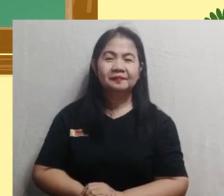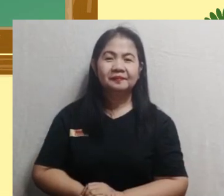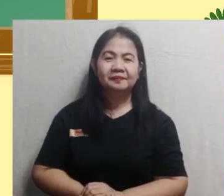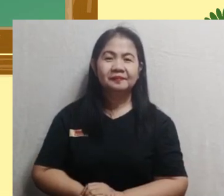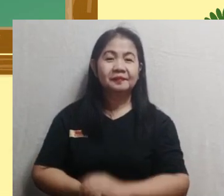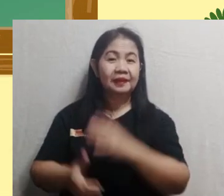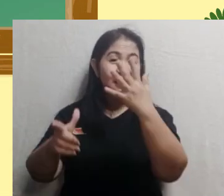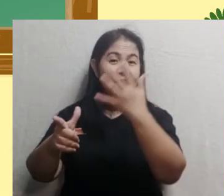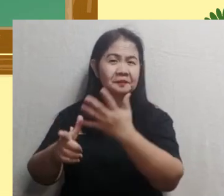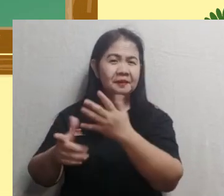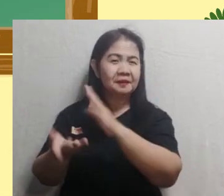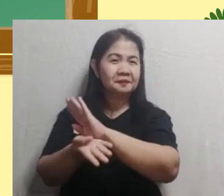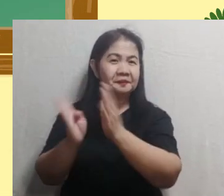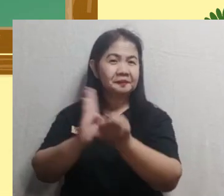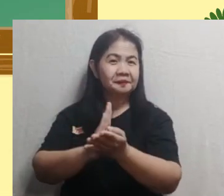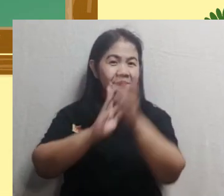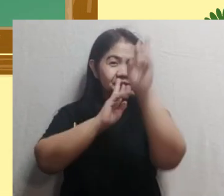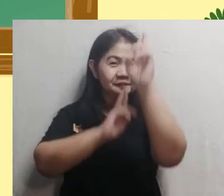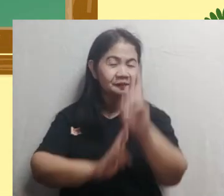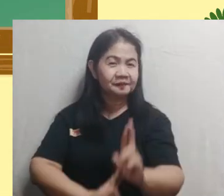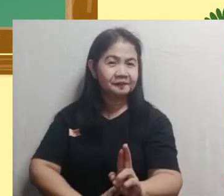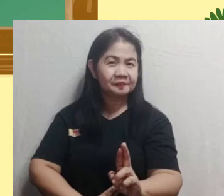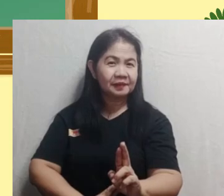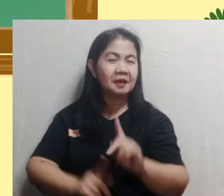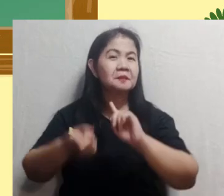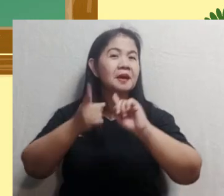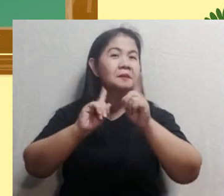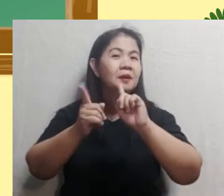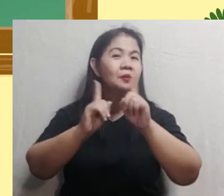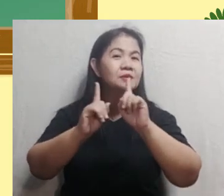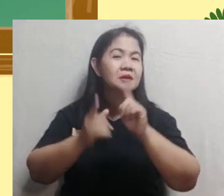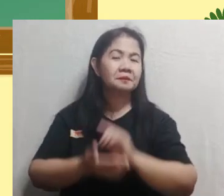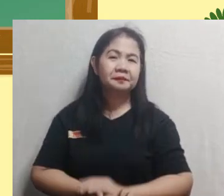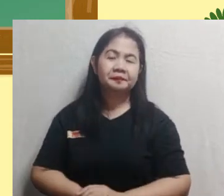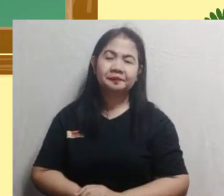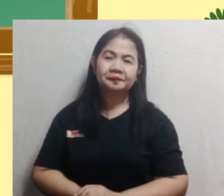Ikalima, pagiging magalang sa pakikipag-usap.